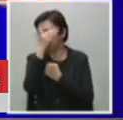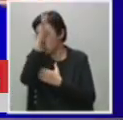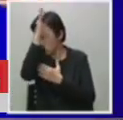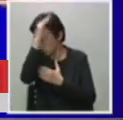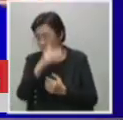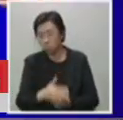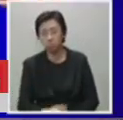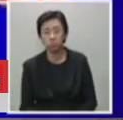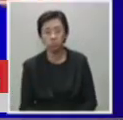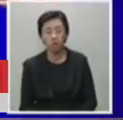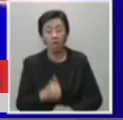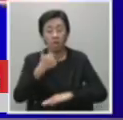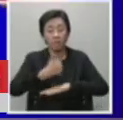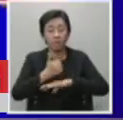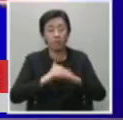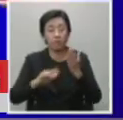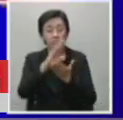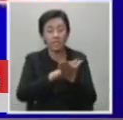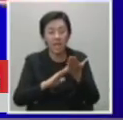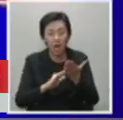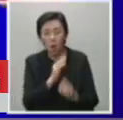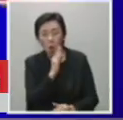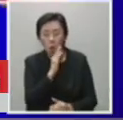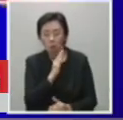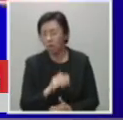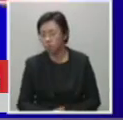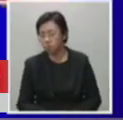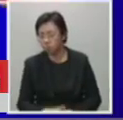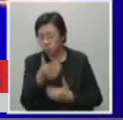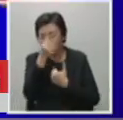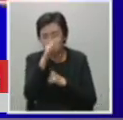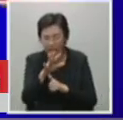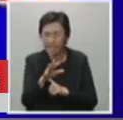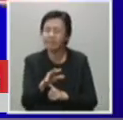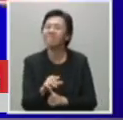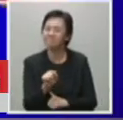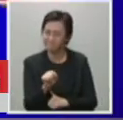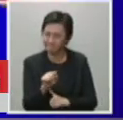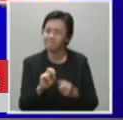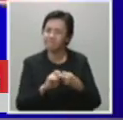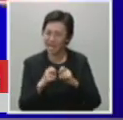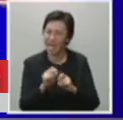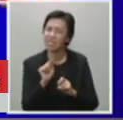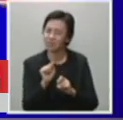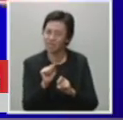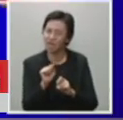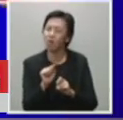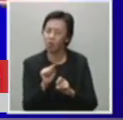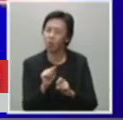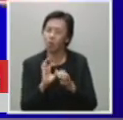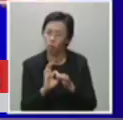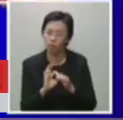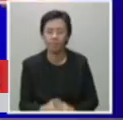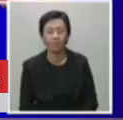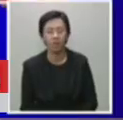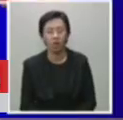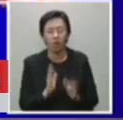เนี่ยและยิ่งเป็นผู้นำประเทศเนี่ยอันนี้อันตรายนะครับท่านประธานที่เคารพครับแล้วคนที่โกหก